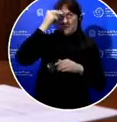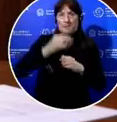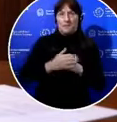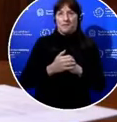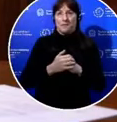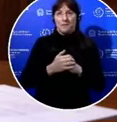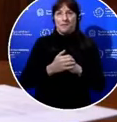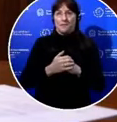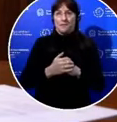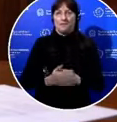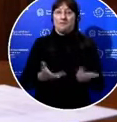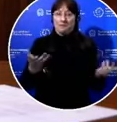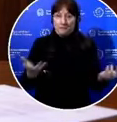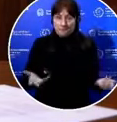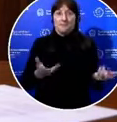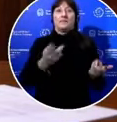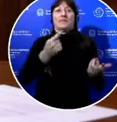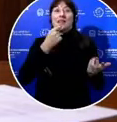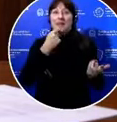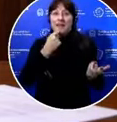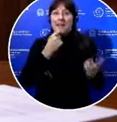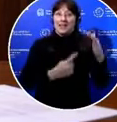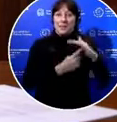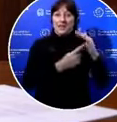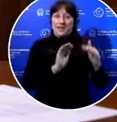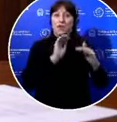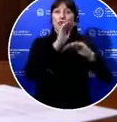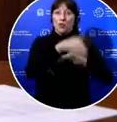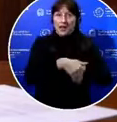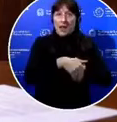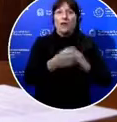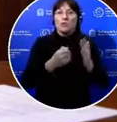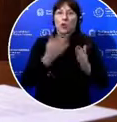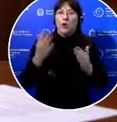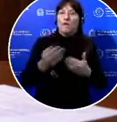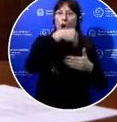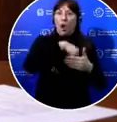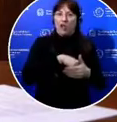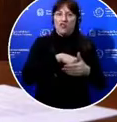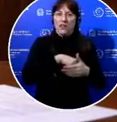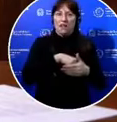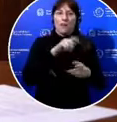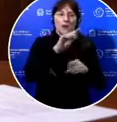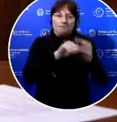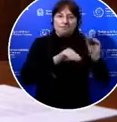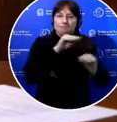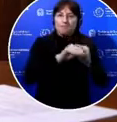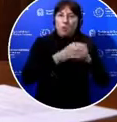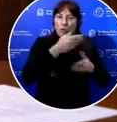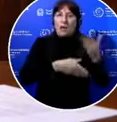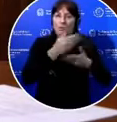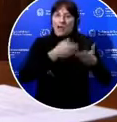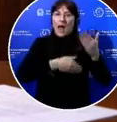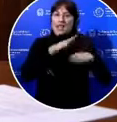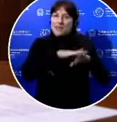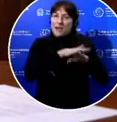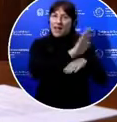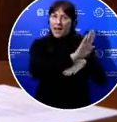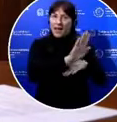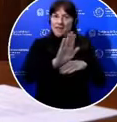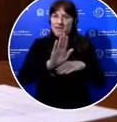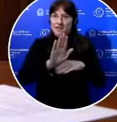che hanno già attraversato il tunnel e che attraverso i servizi, attraverso le comunità, attraverso le